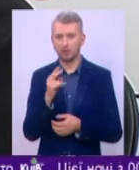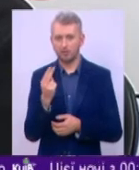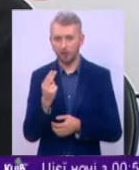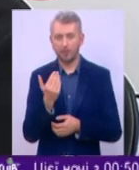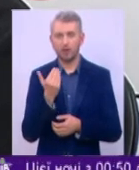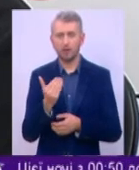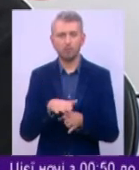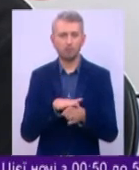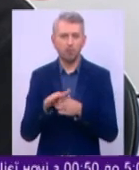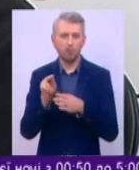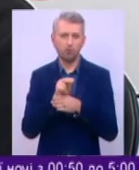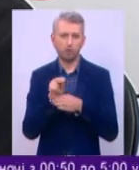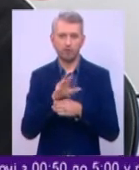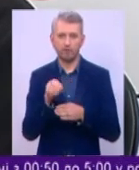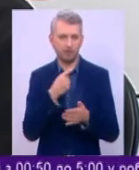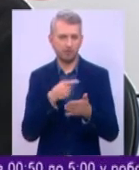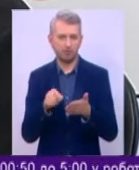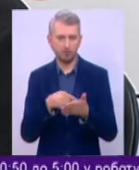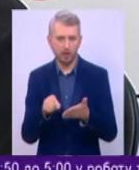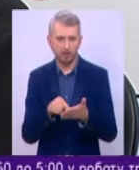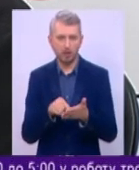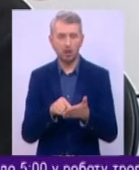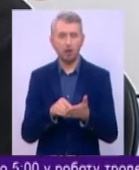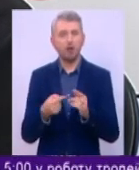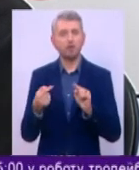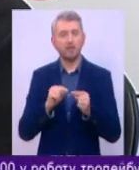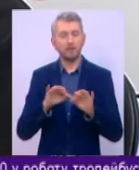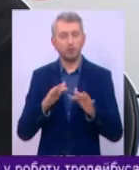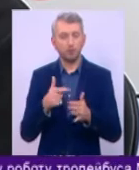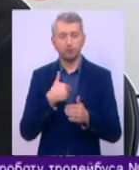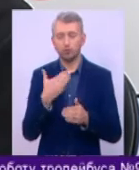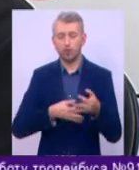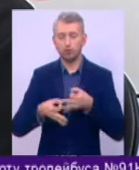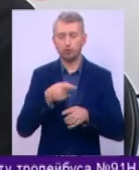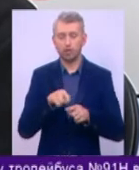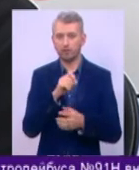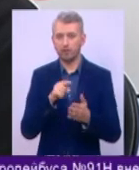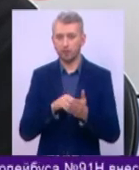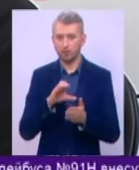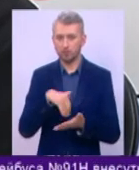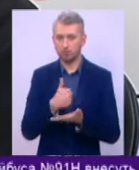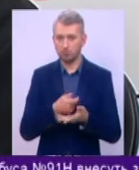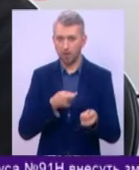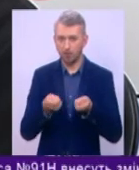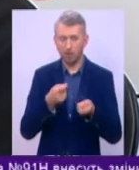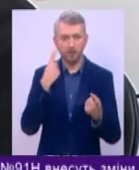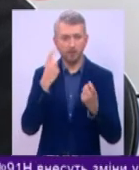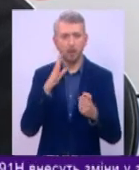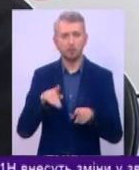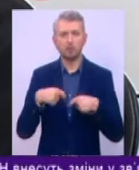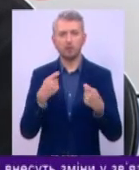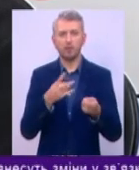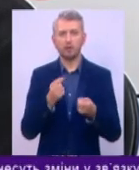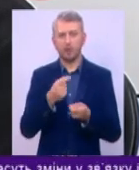их полного устранения данных замечаний. В противном случае, мы уже обсуждали данный вопрос с мэром, информация будет передаваться